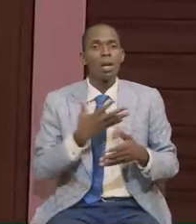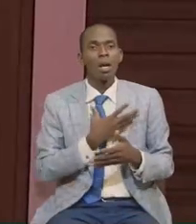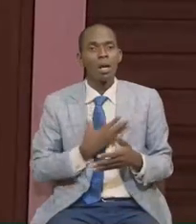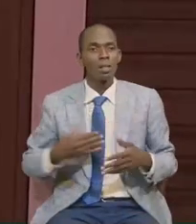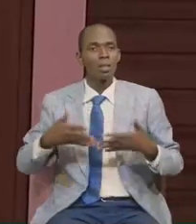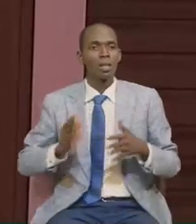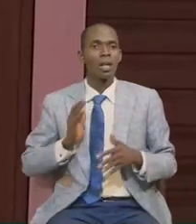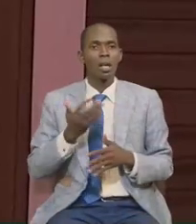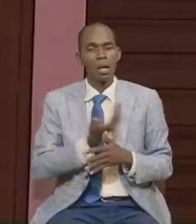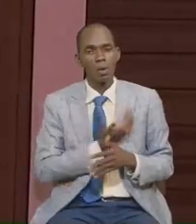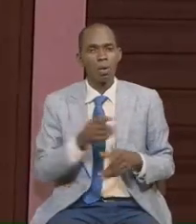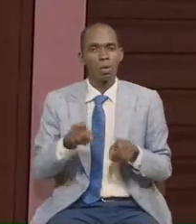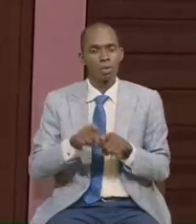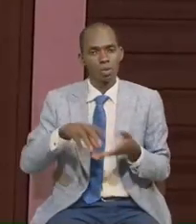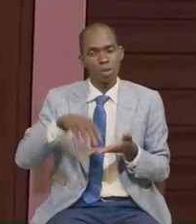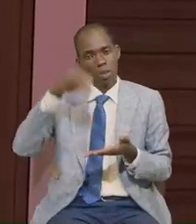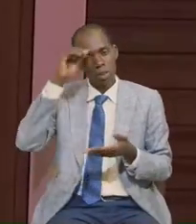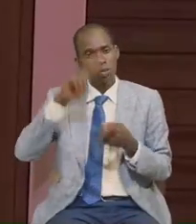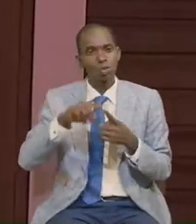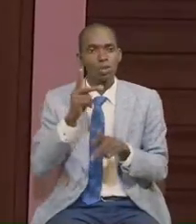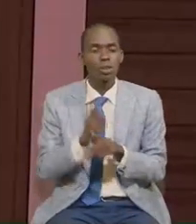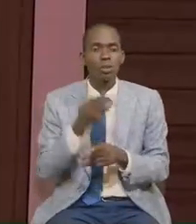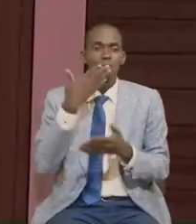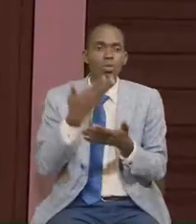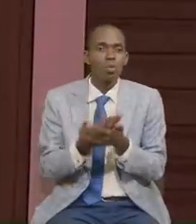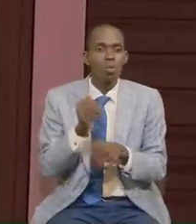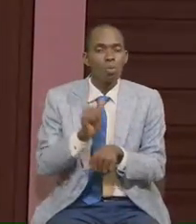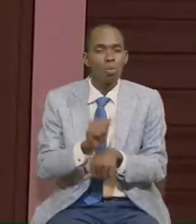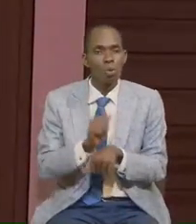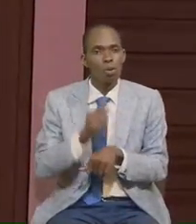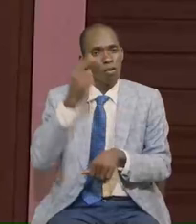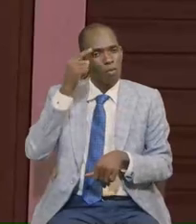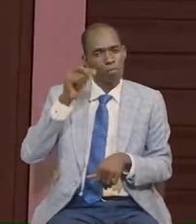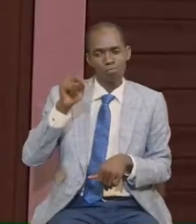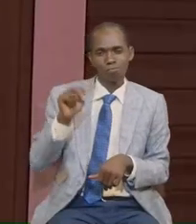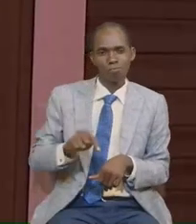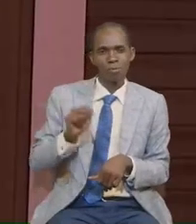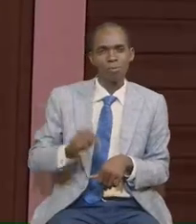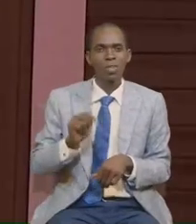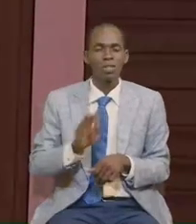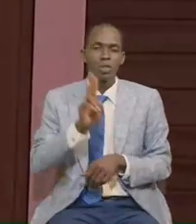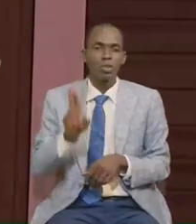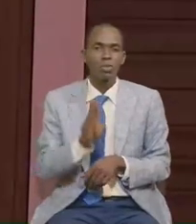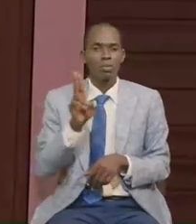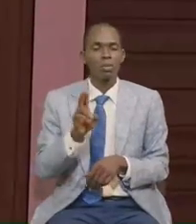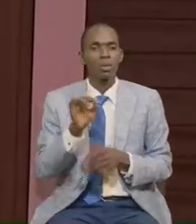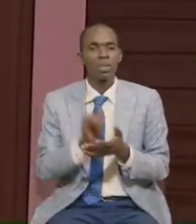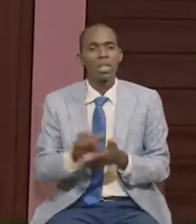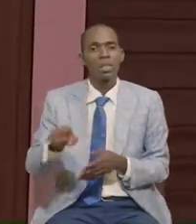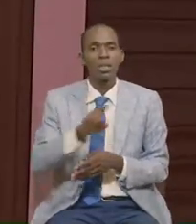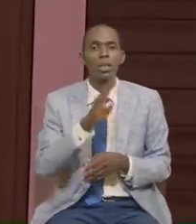à pratiquer des bonnes œuvres pour subvenir aux besoins pressants, afin qu'ils ne soient pas